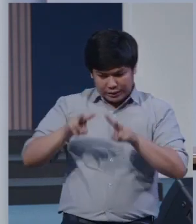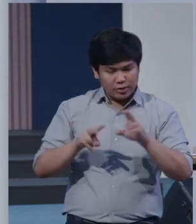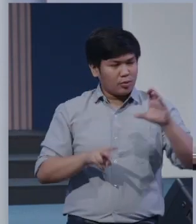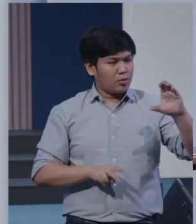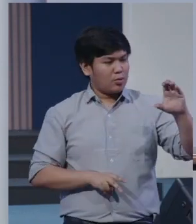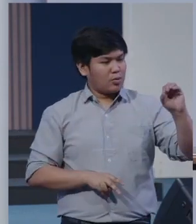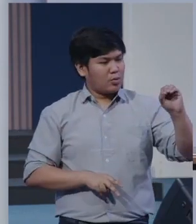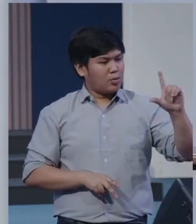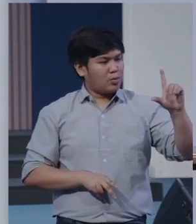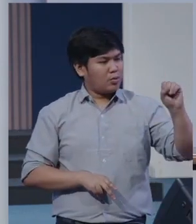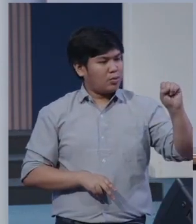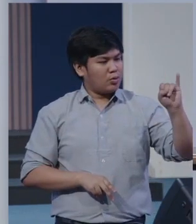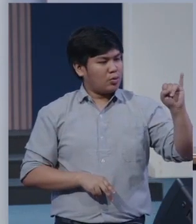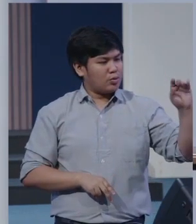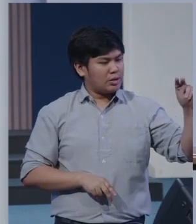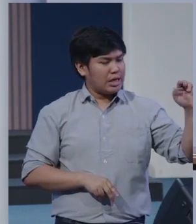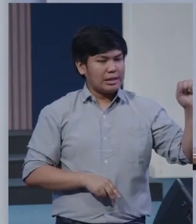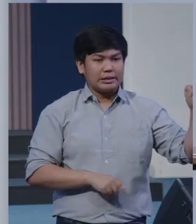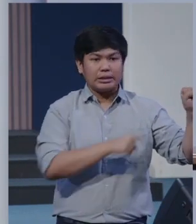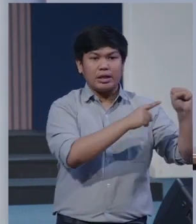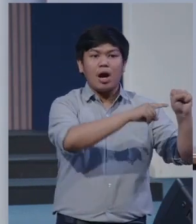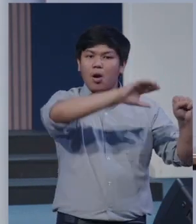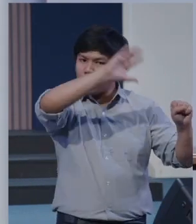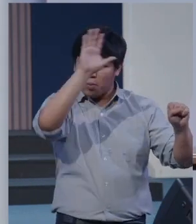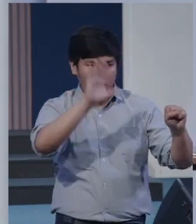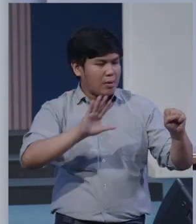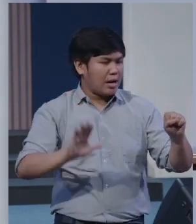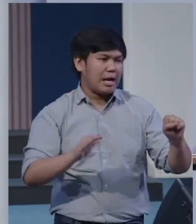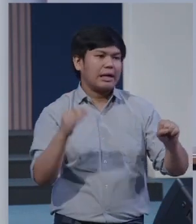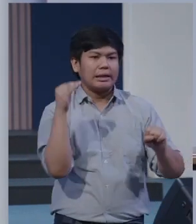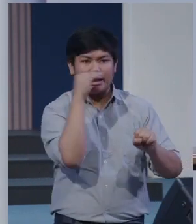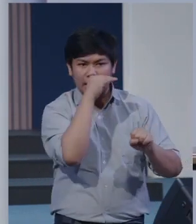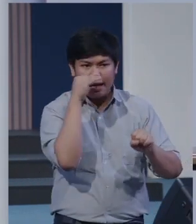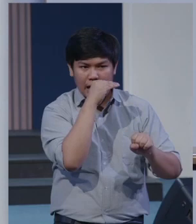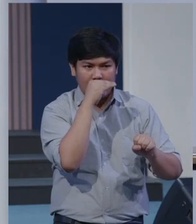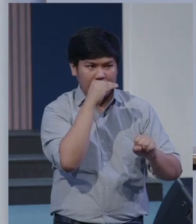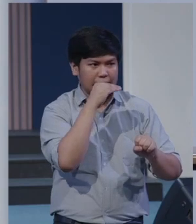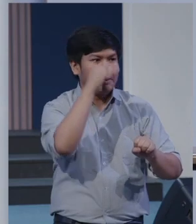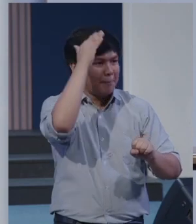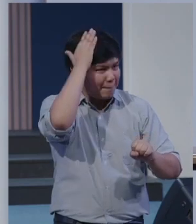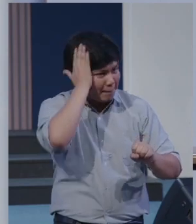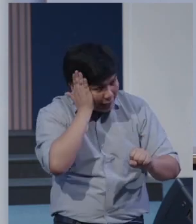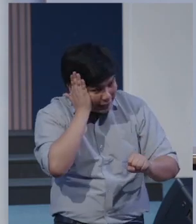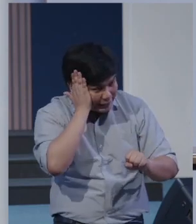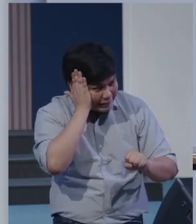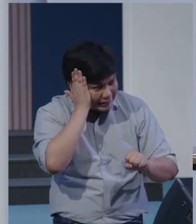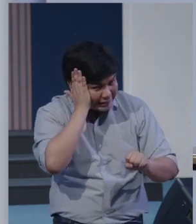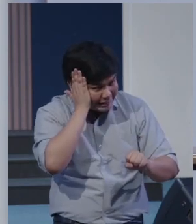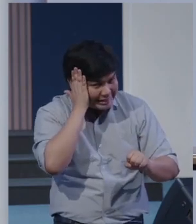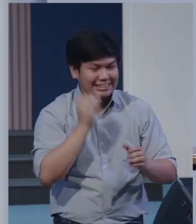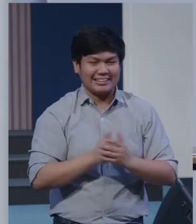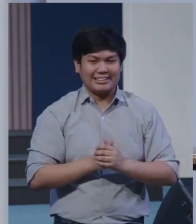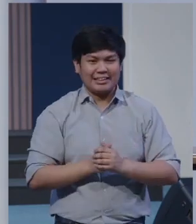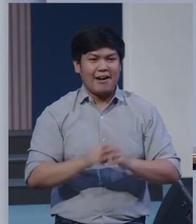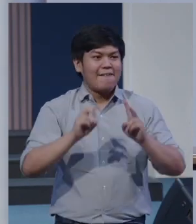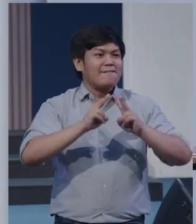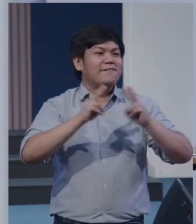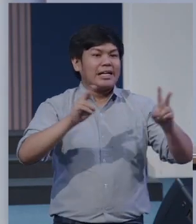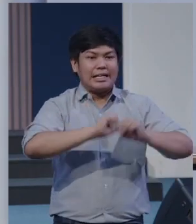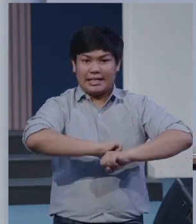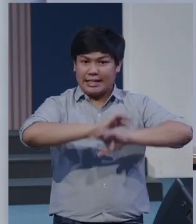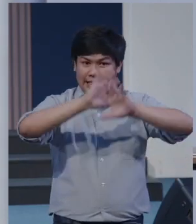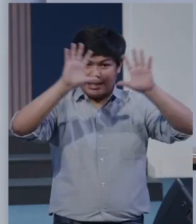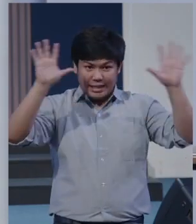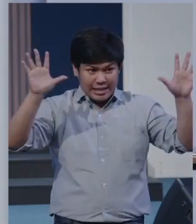doon do not lie to one another Malinaw po ang ating teksto hindi natin kailangan